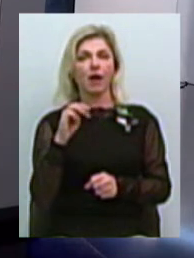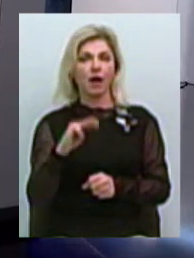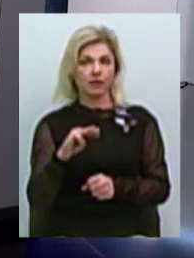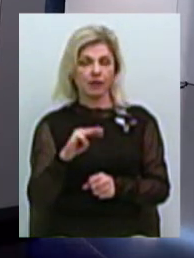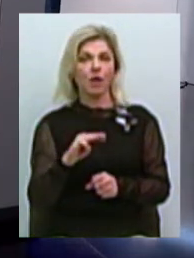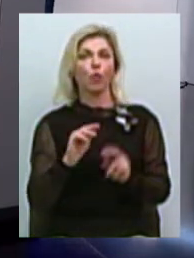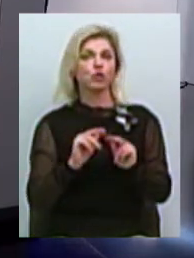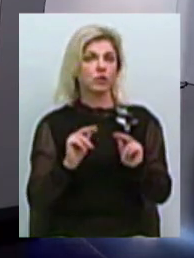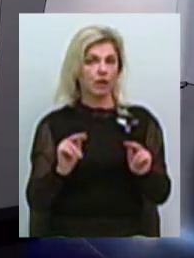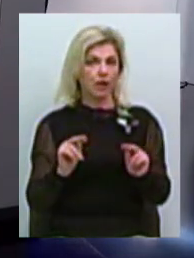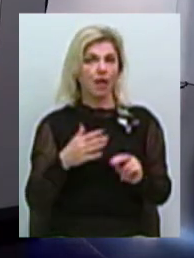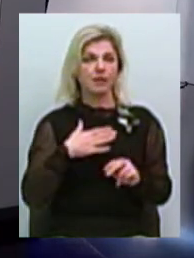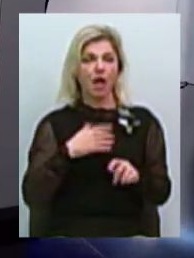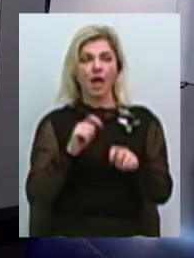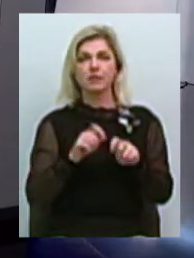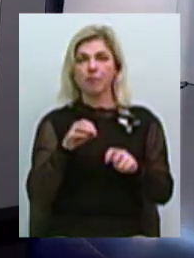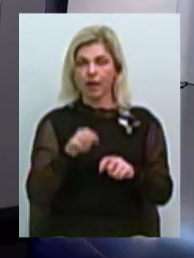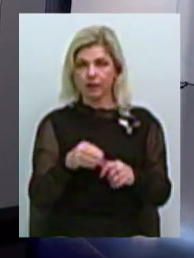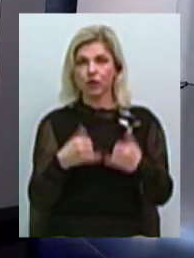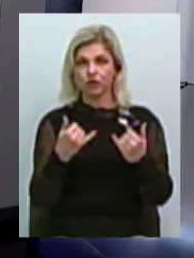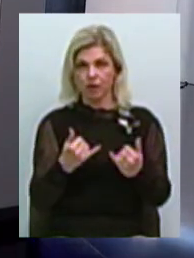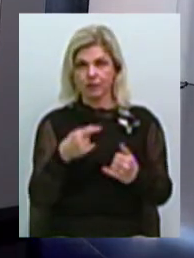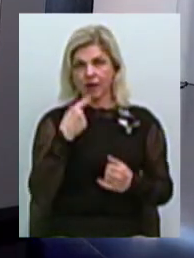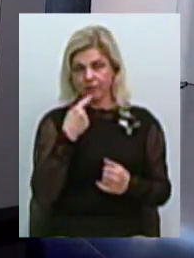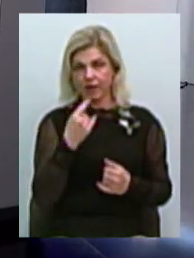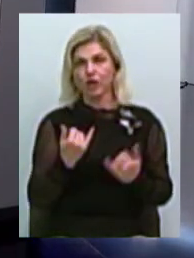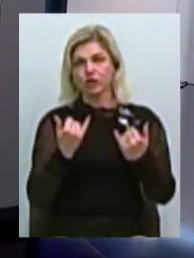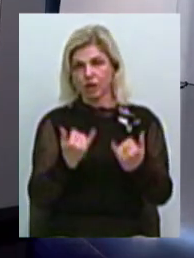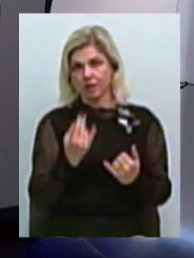наша експертка щойно сказала, ну і ми щойно